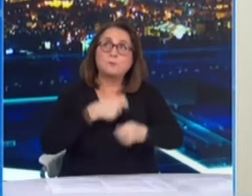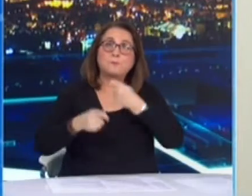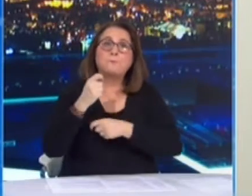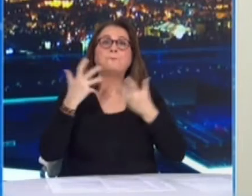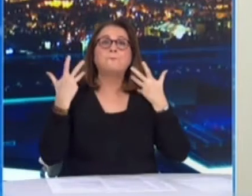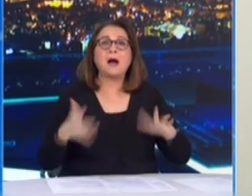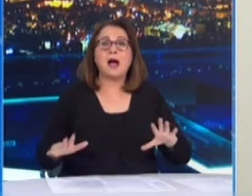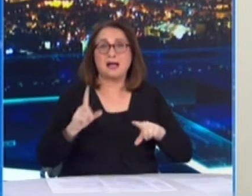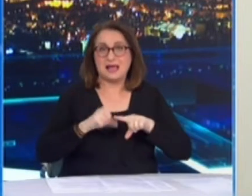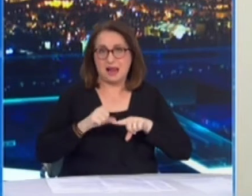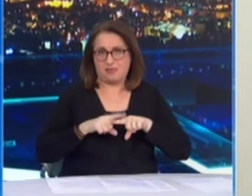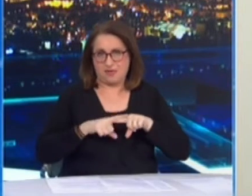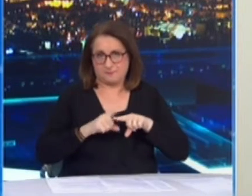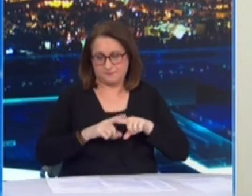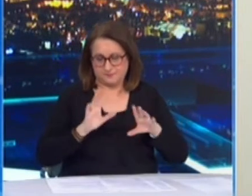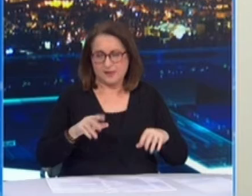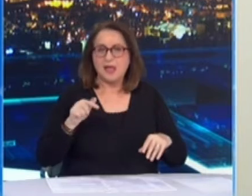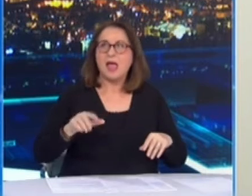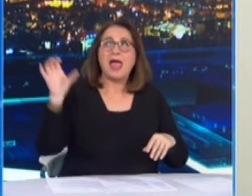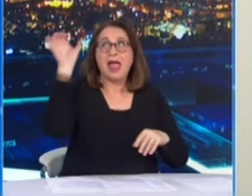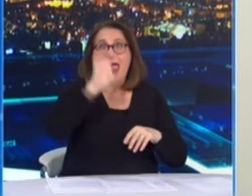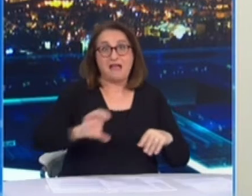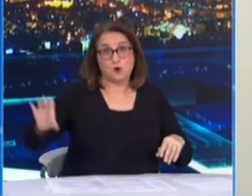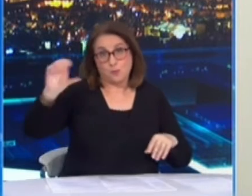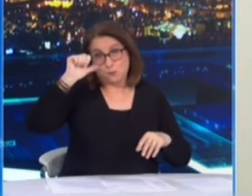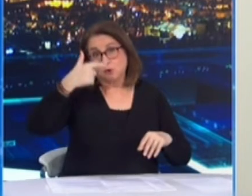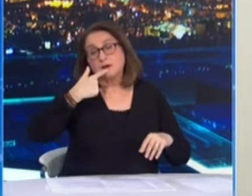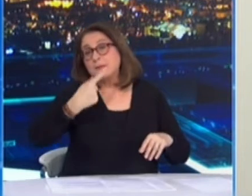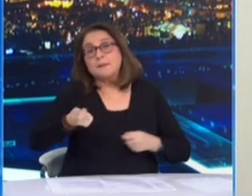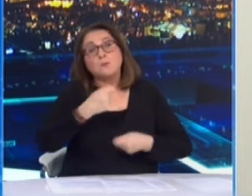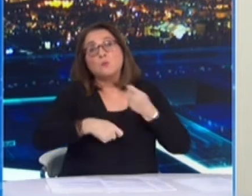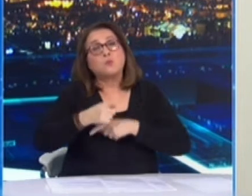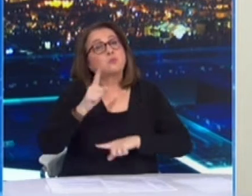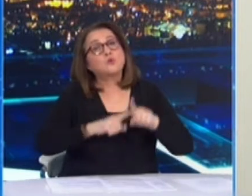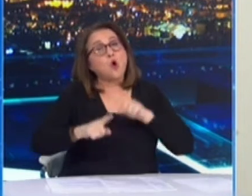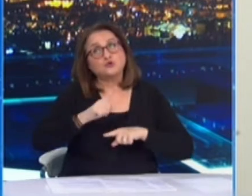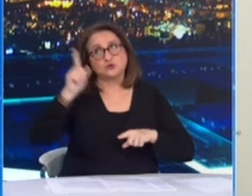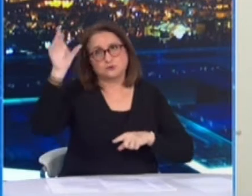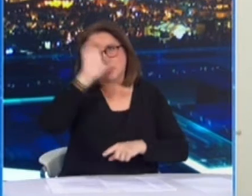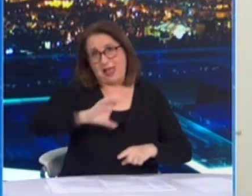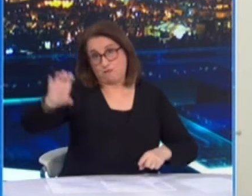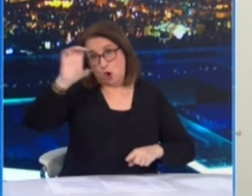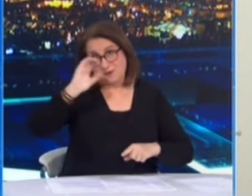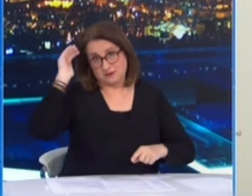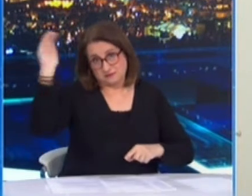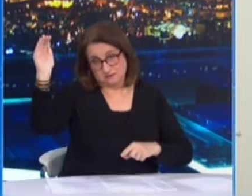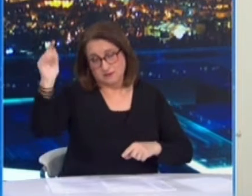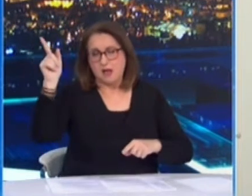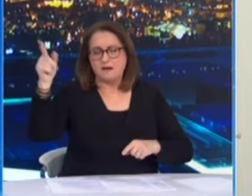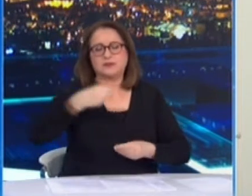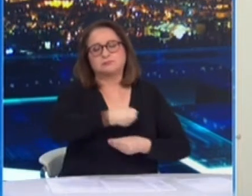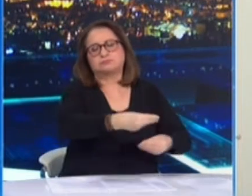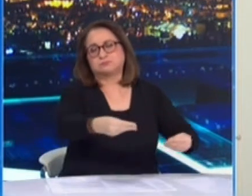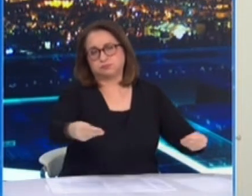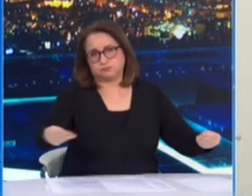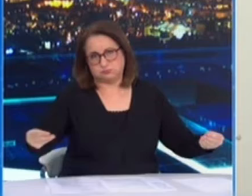Η Ευρωπαϊκή Ένωση διαπραγματεύτηκε με τις εταιρείες και κάθε χώρα λαμβάνει την ποσότητα των εμβολίων ανάλογα με